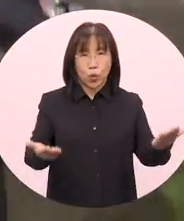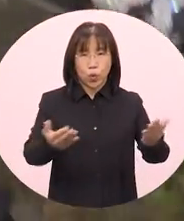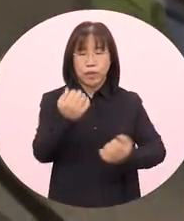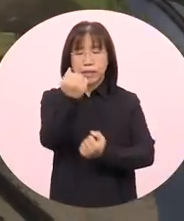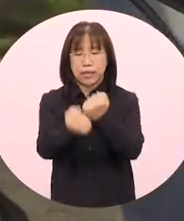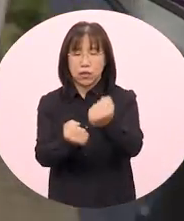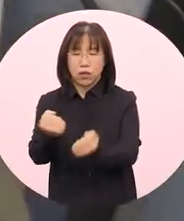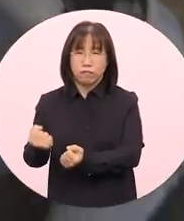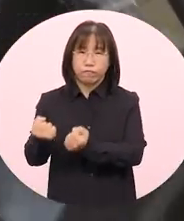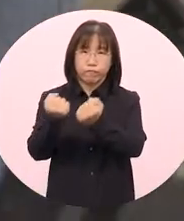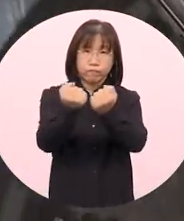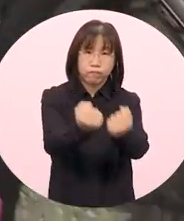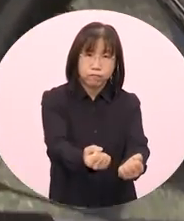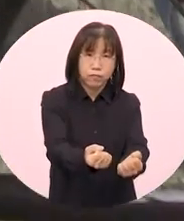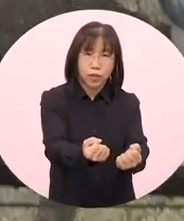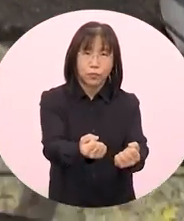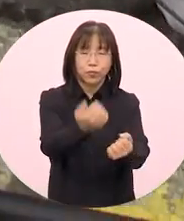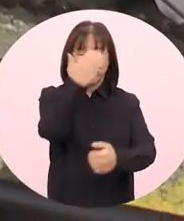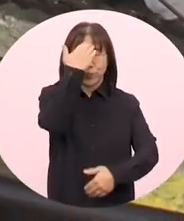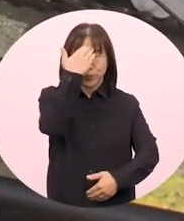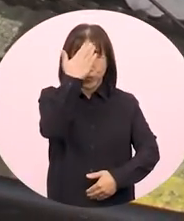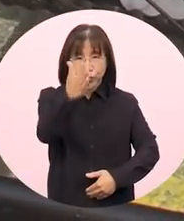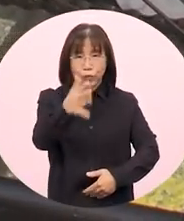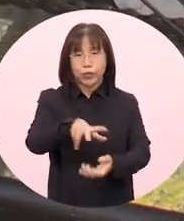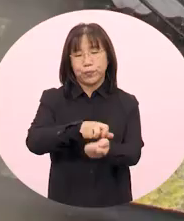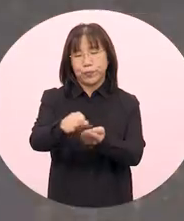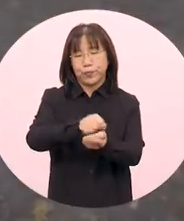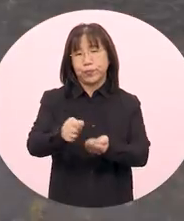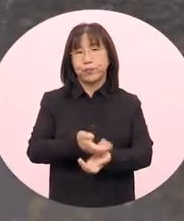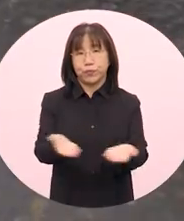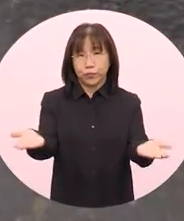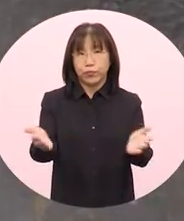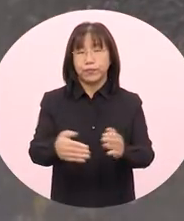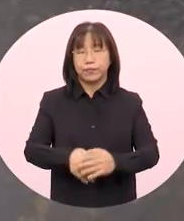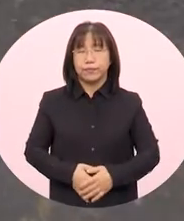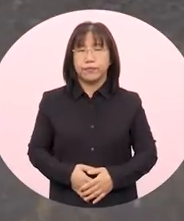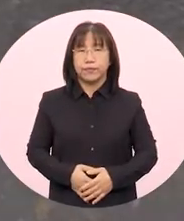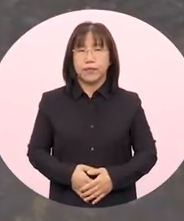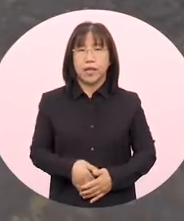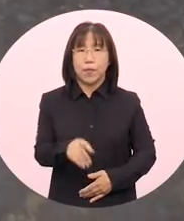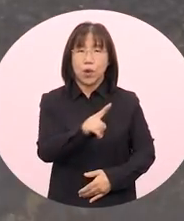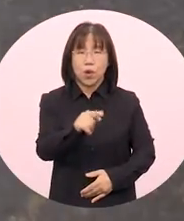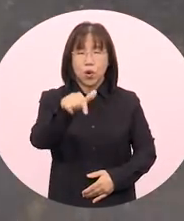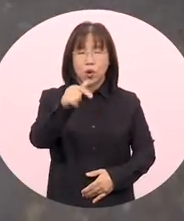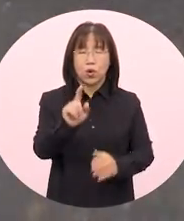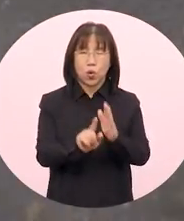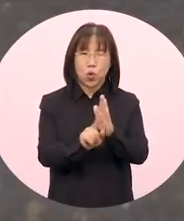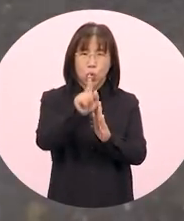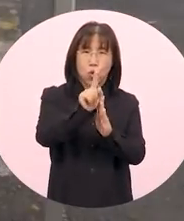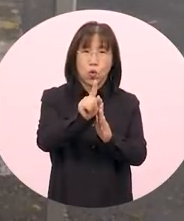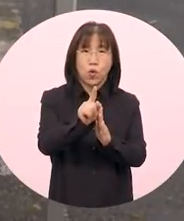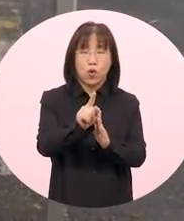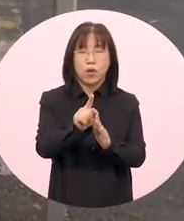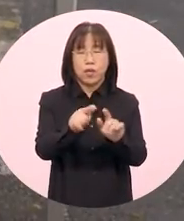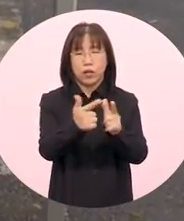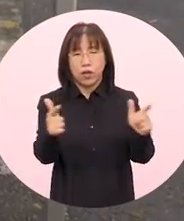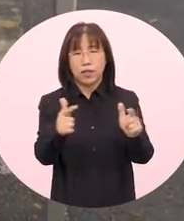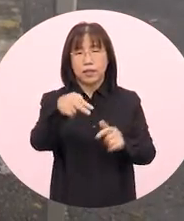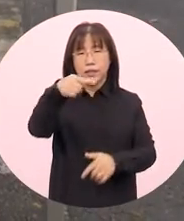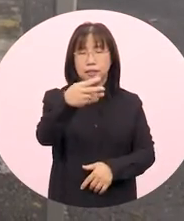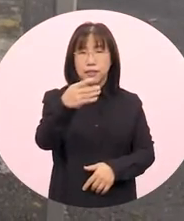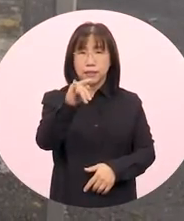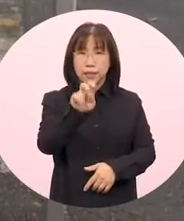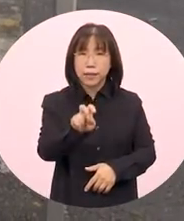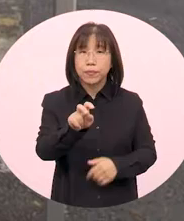없이 자전거를 가지고 방문하면 세차 서비스를 무료로 받을 수 있습니다. 세차는 고압 고온 스팀